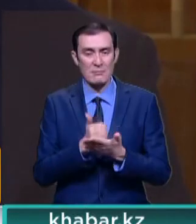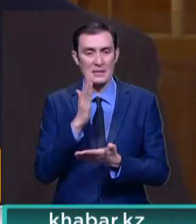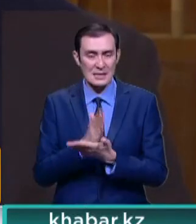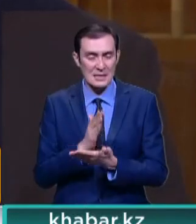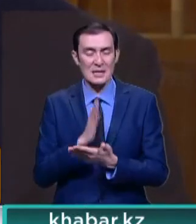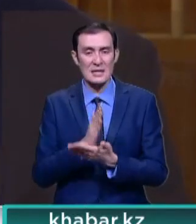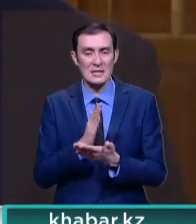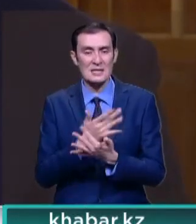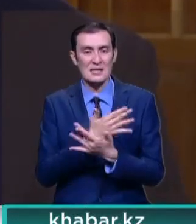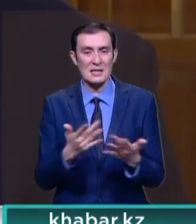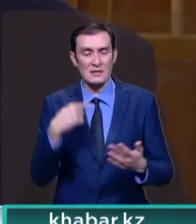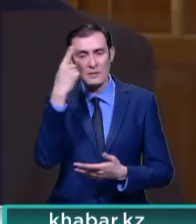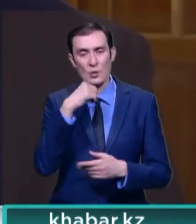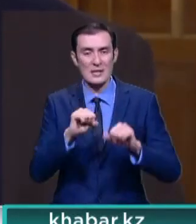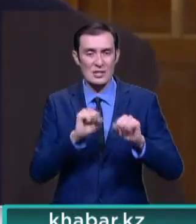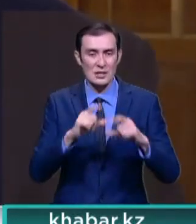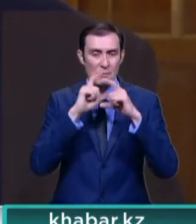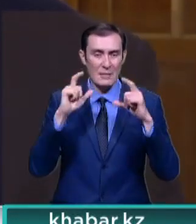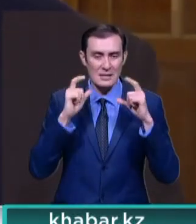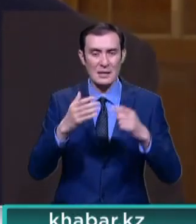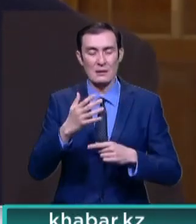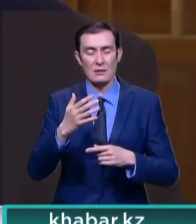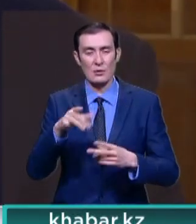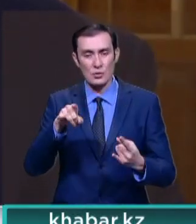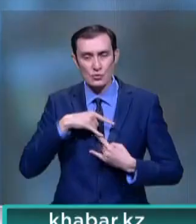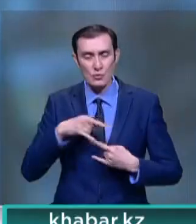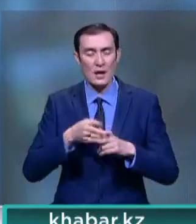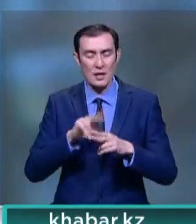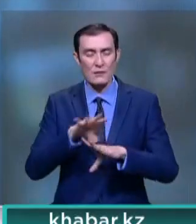средства индивидуальной защиты у нас имеются в полном объеме.